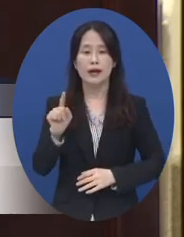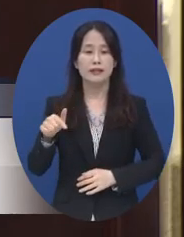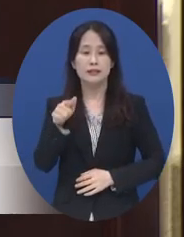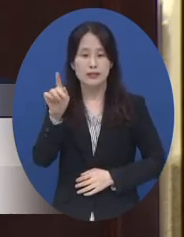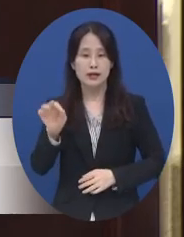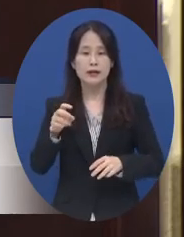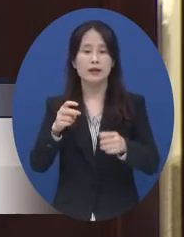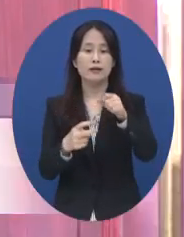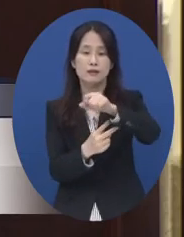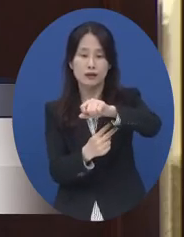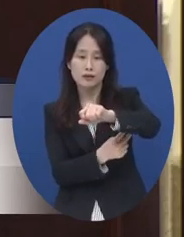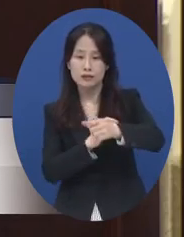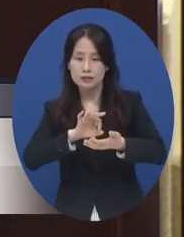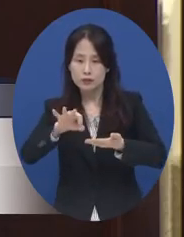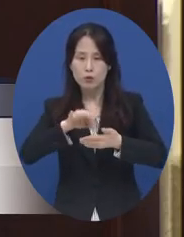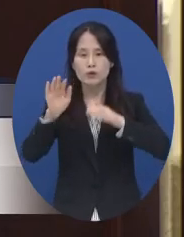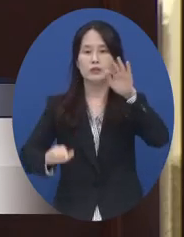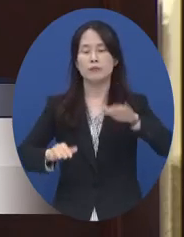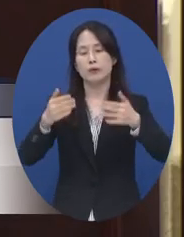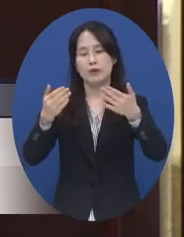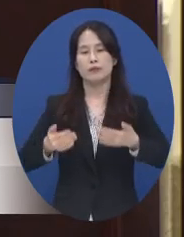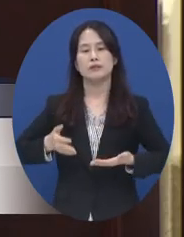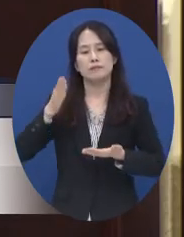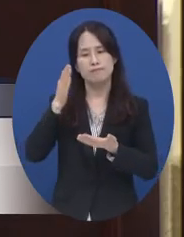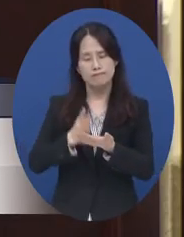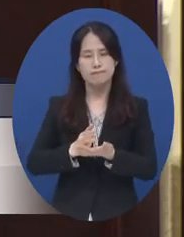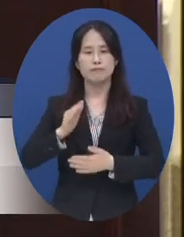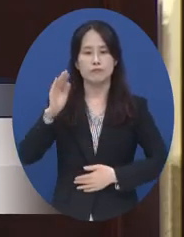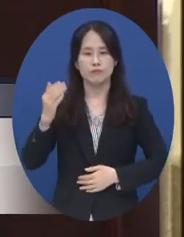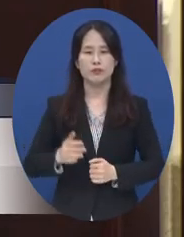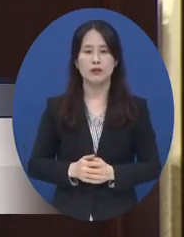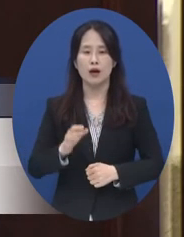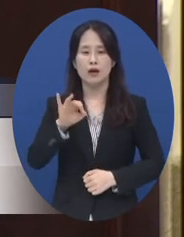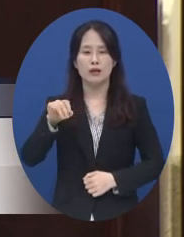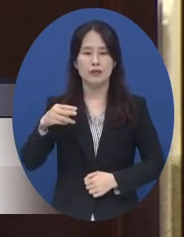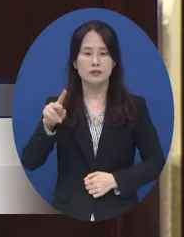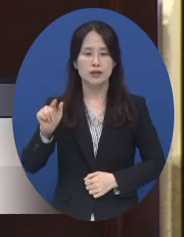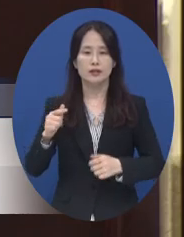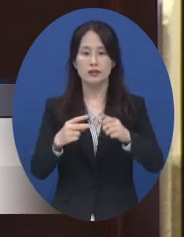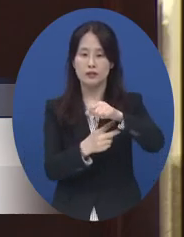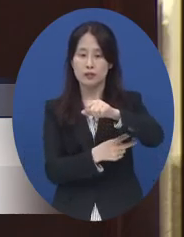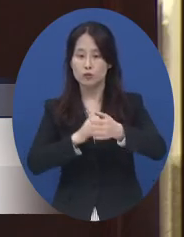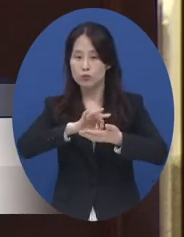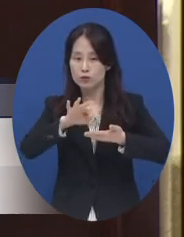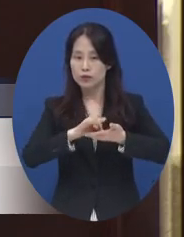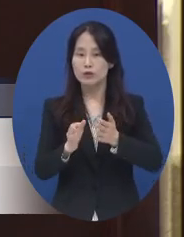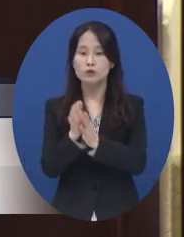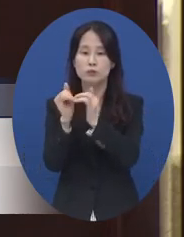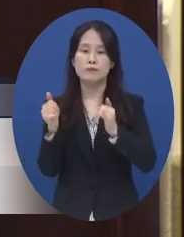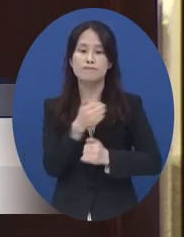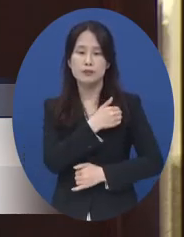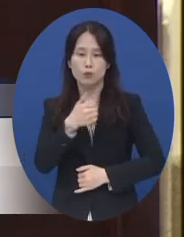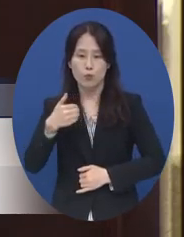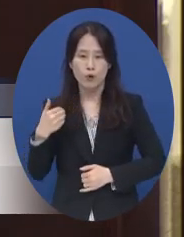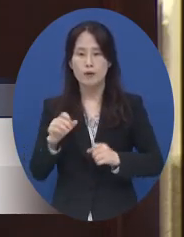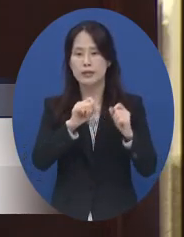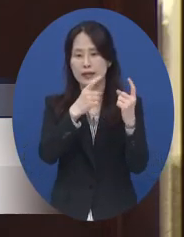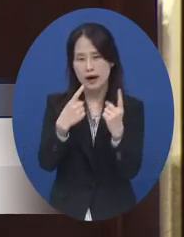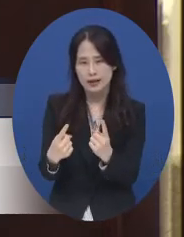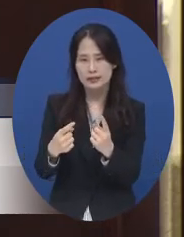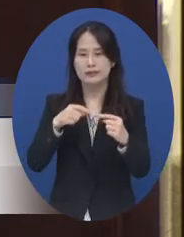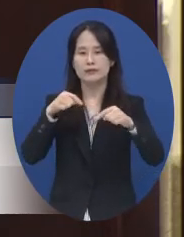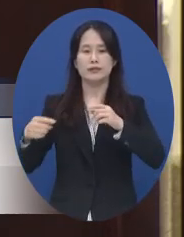거주하든지 한강 다리 이용에 차별을 받지 않아야 합니다. 일산대교를 이용하는 도민들이 만족할